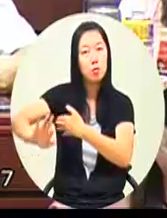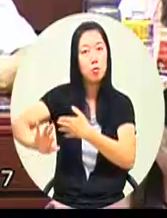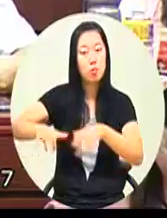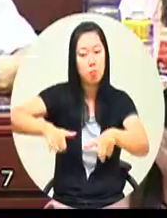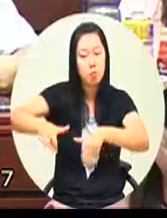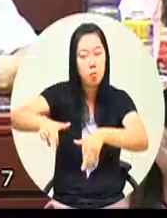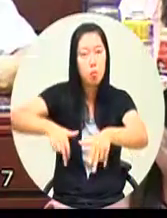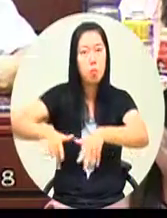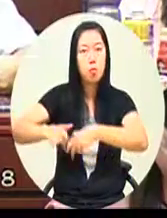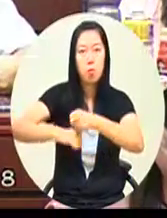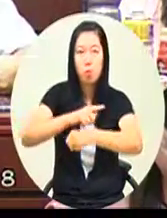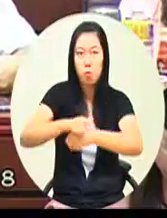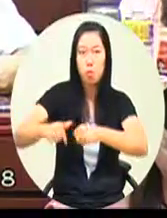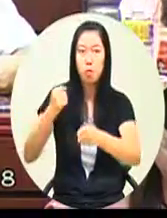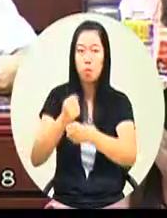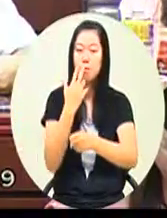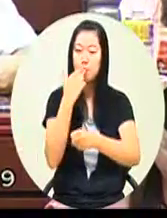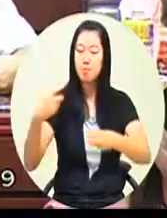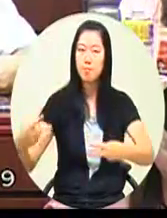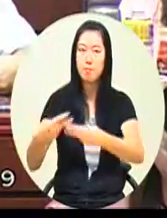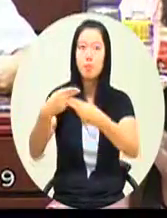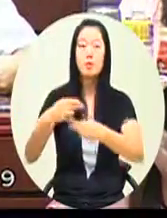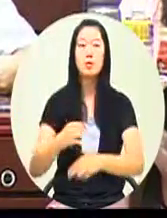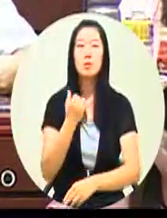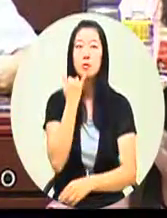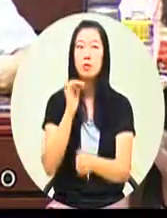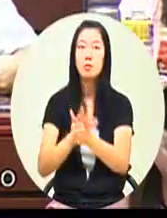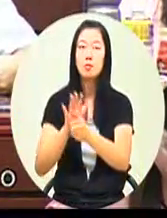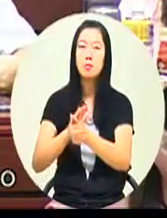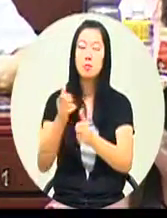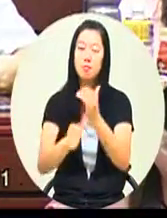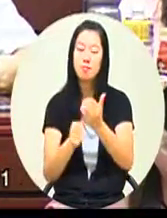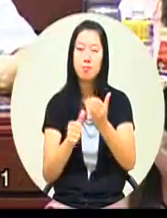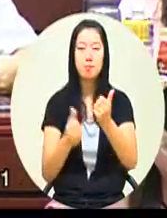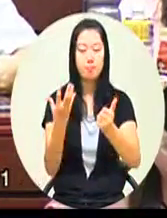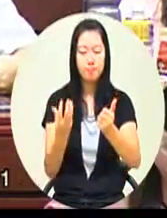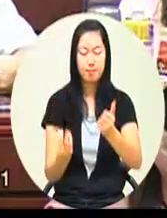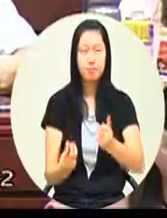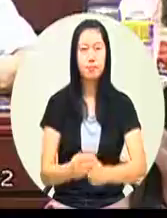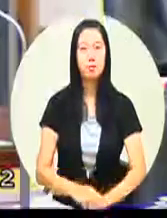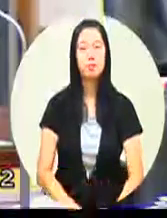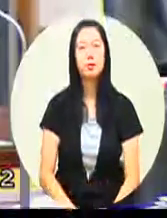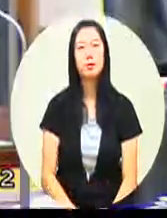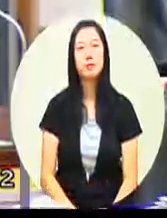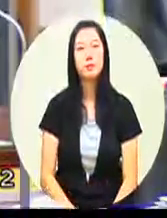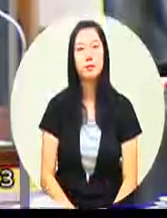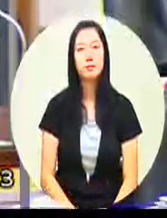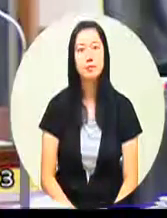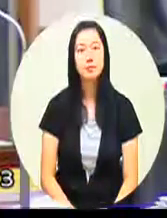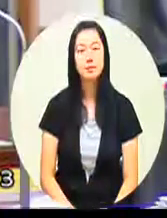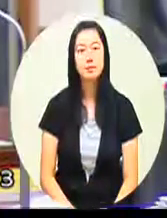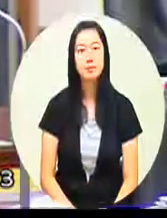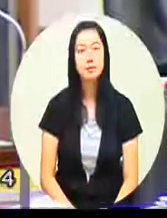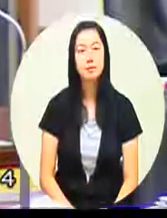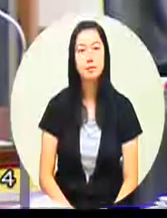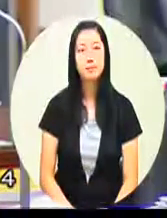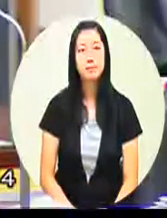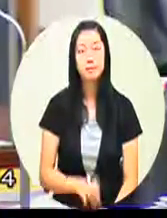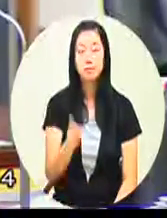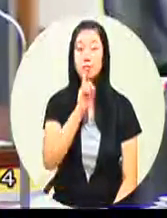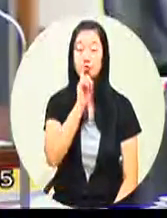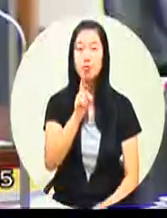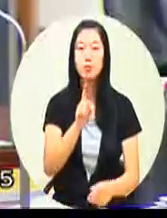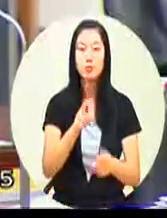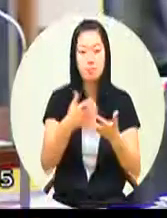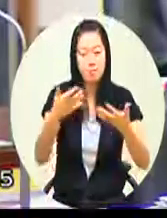犬，一定要做绝育的一个手术，让这个源头减少。 啊，谢谢处长哈、哦。当然你讲了那么